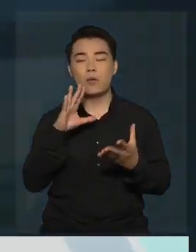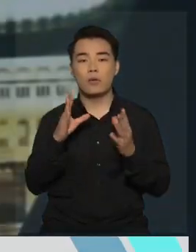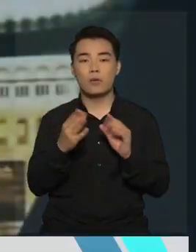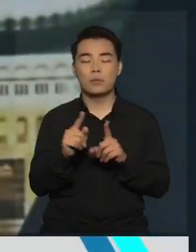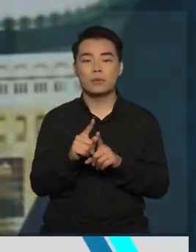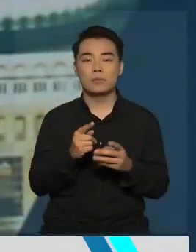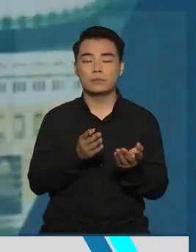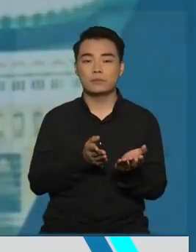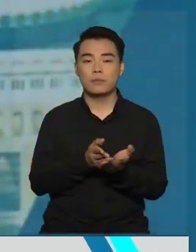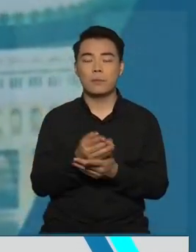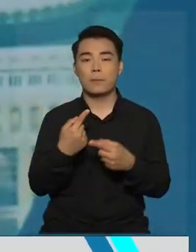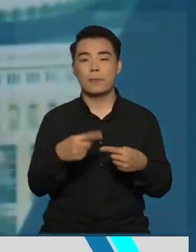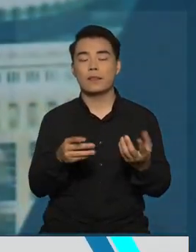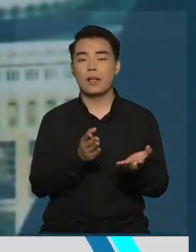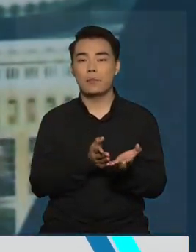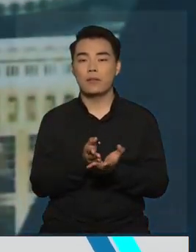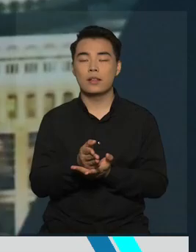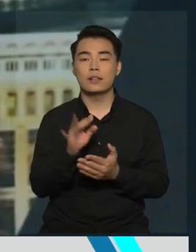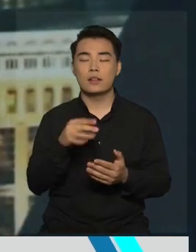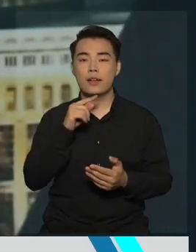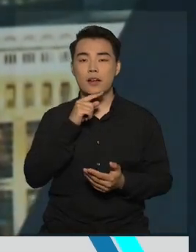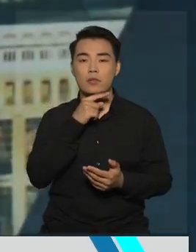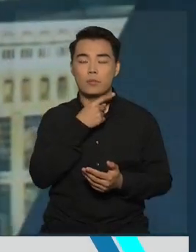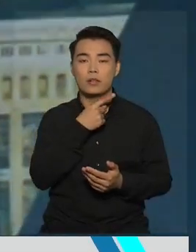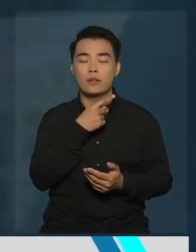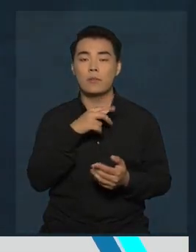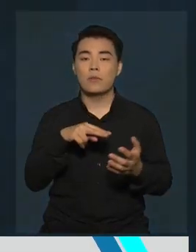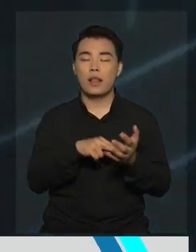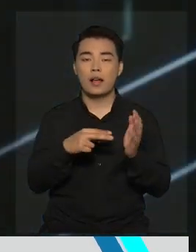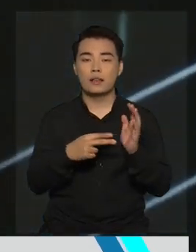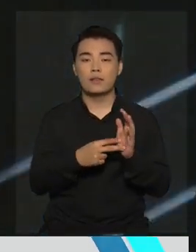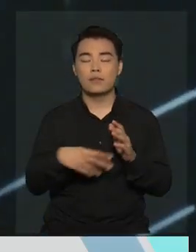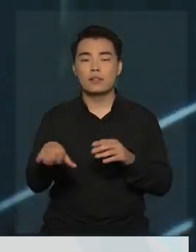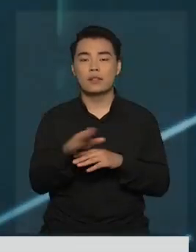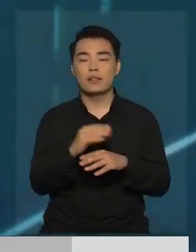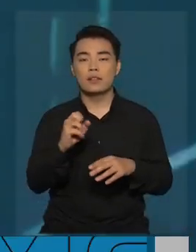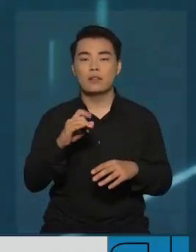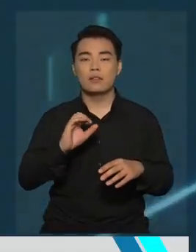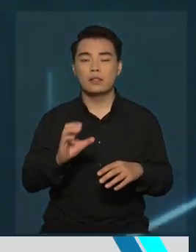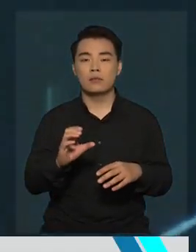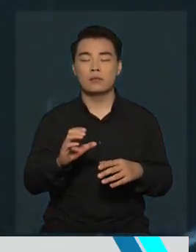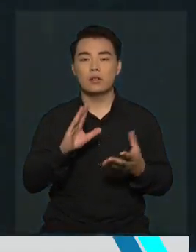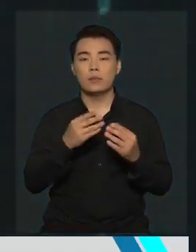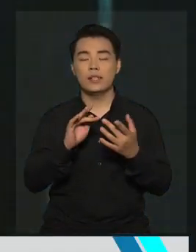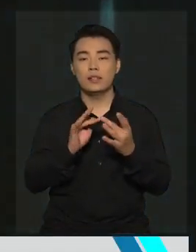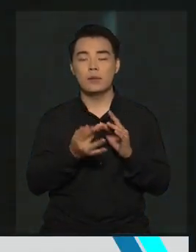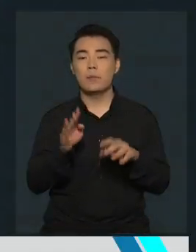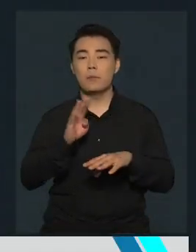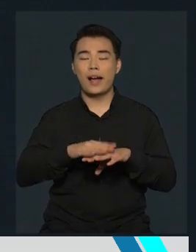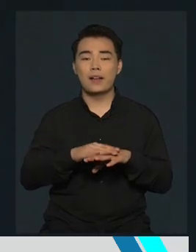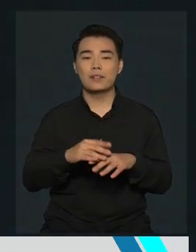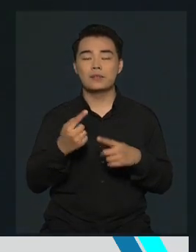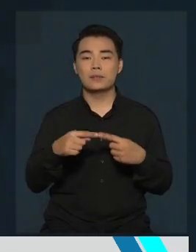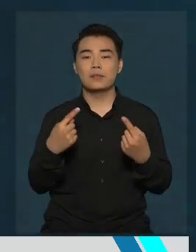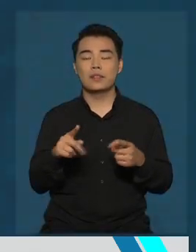цифровизации различных отраслей, в том числе экономики, в плане сервисов цифровых, банковских цифровых